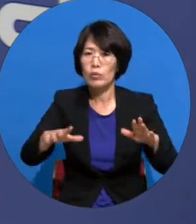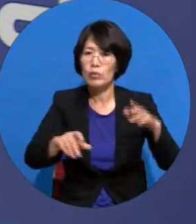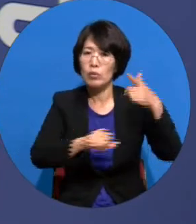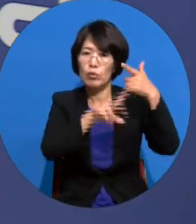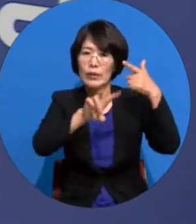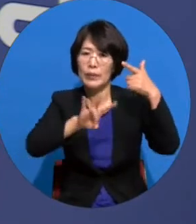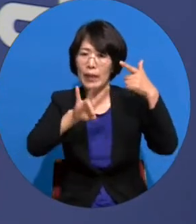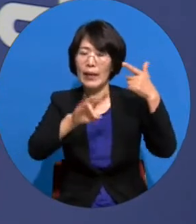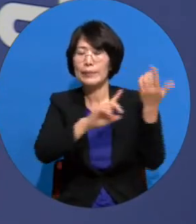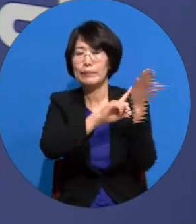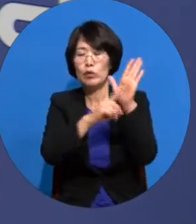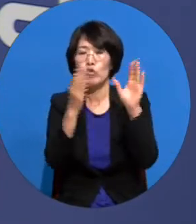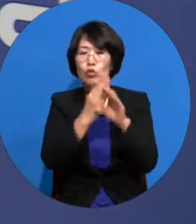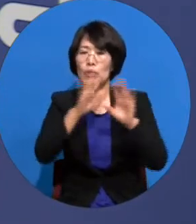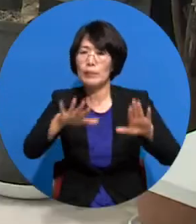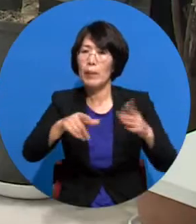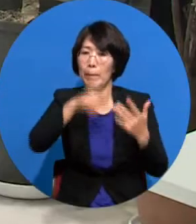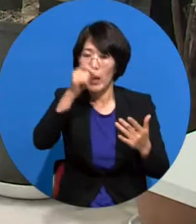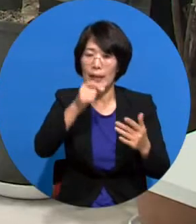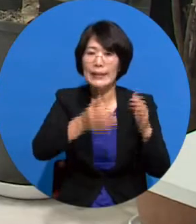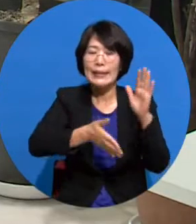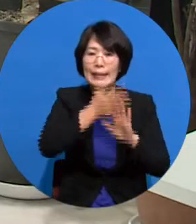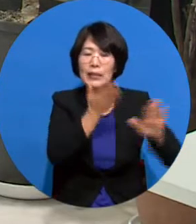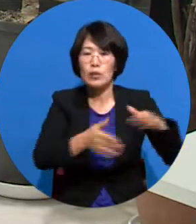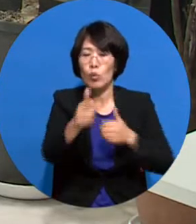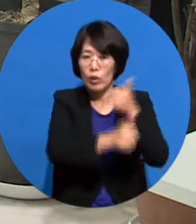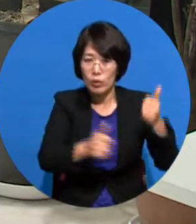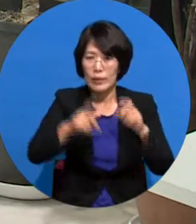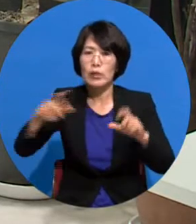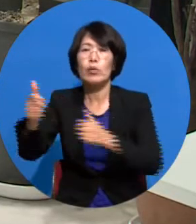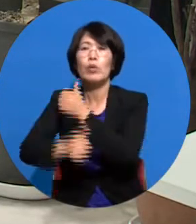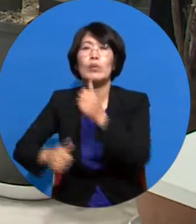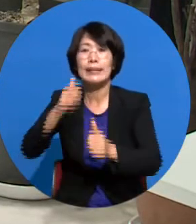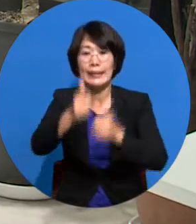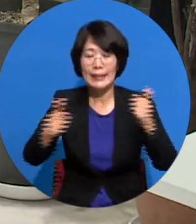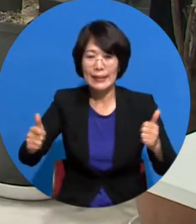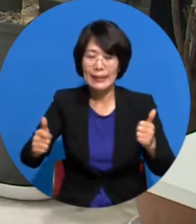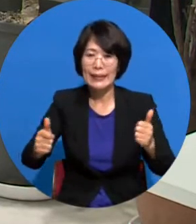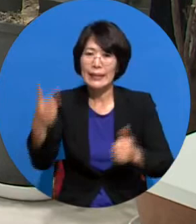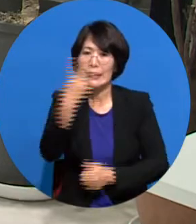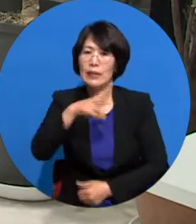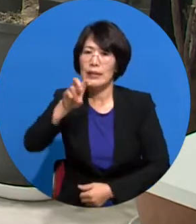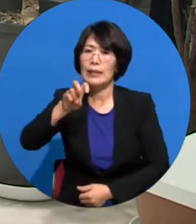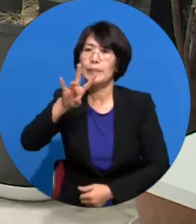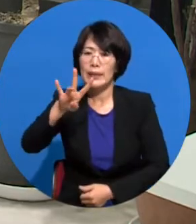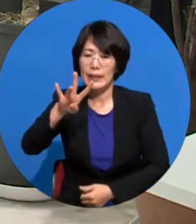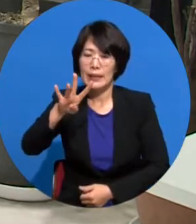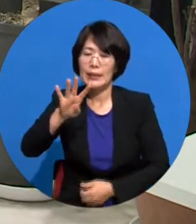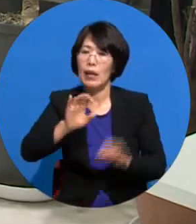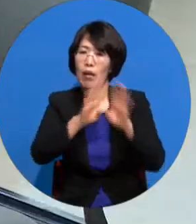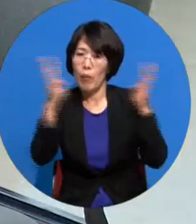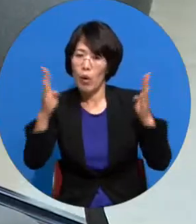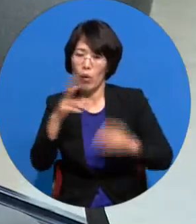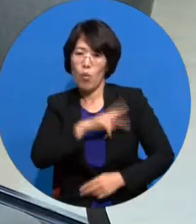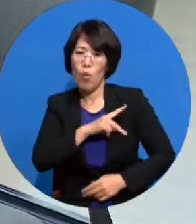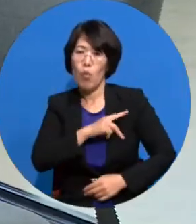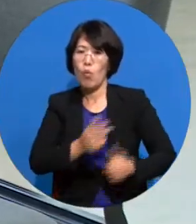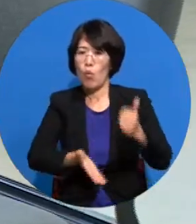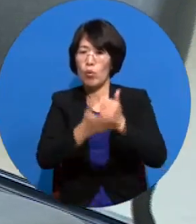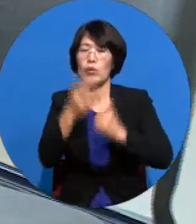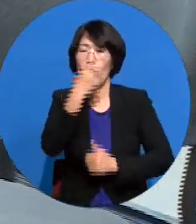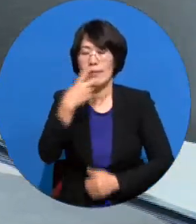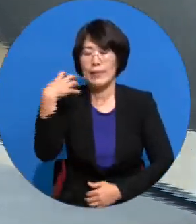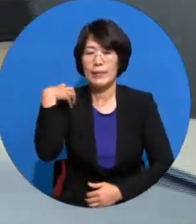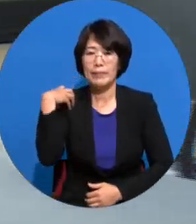공부합니다 이번에 선출되는 시도당 위원장 과 지역위원장 안 2024년 치료제 총선 공천 관리를